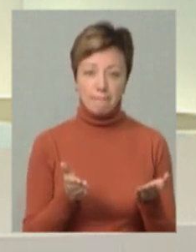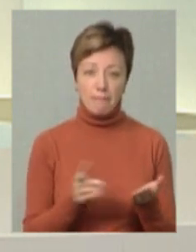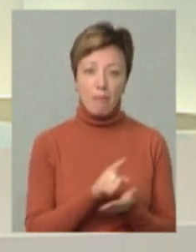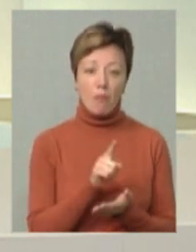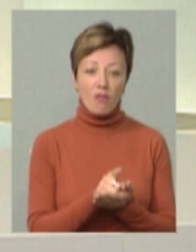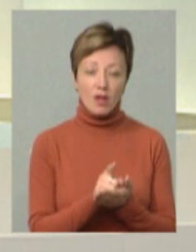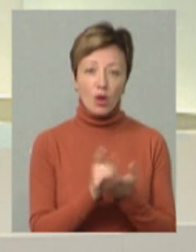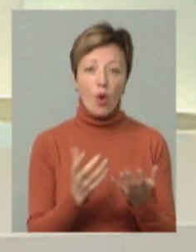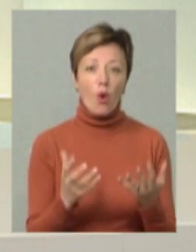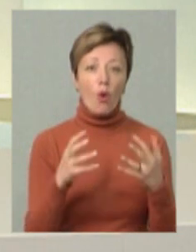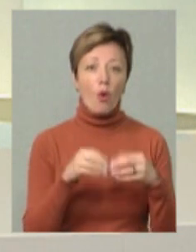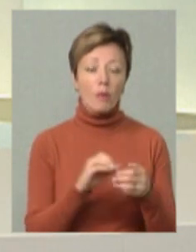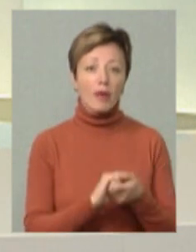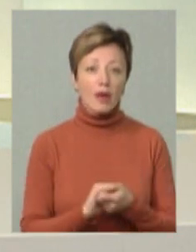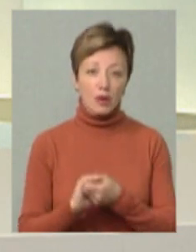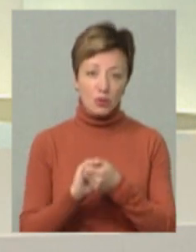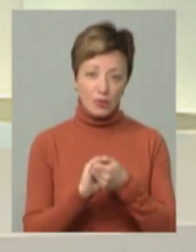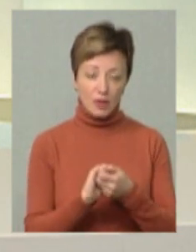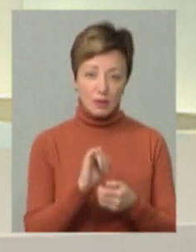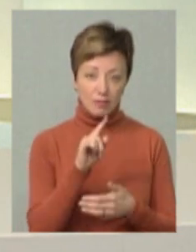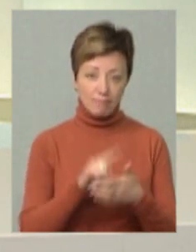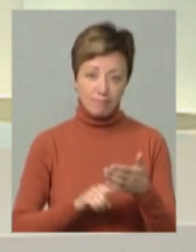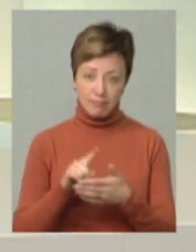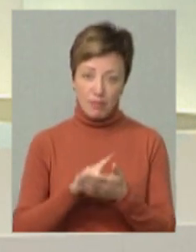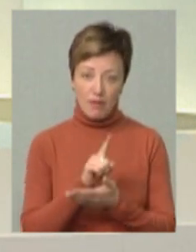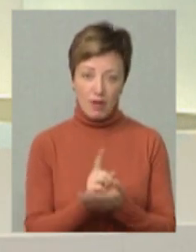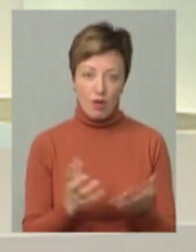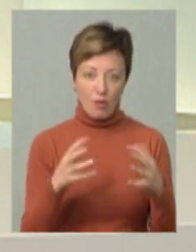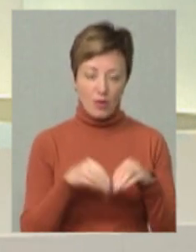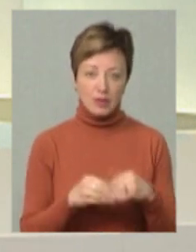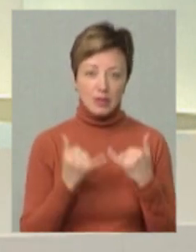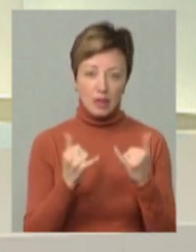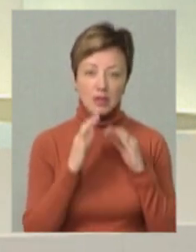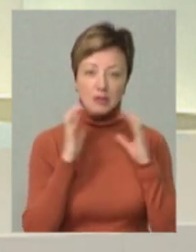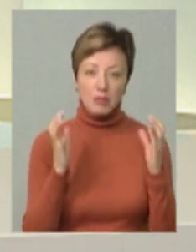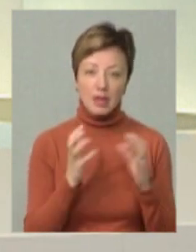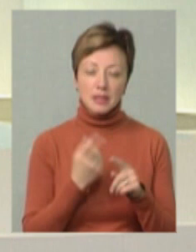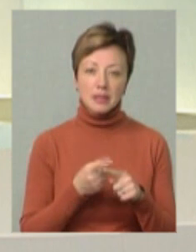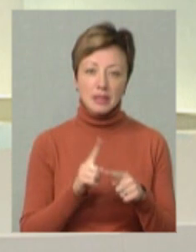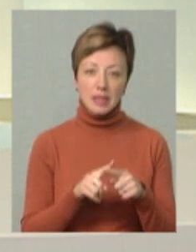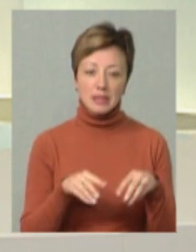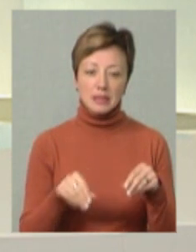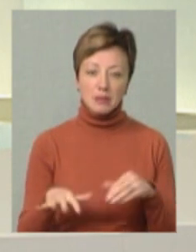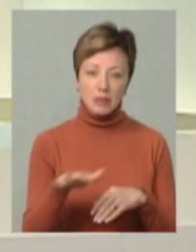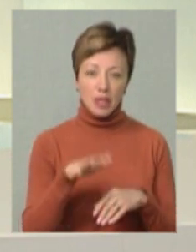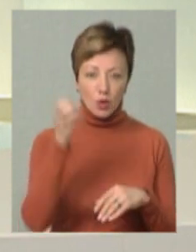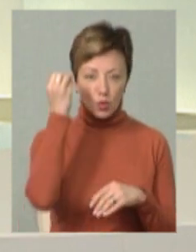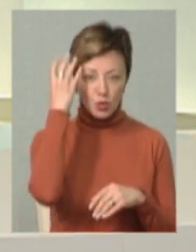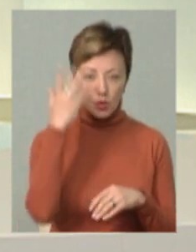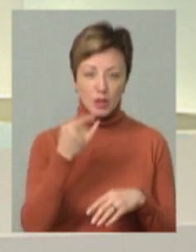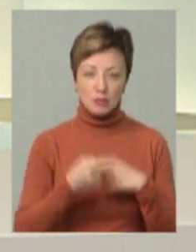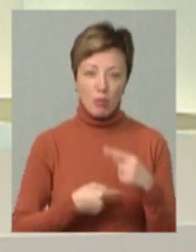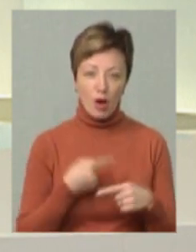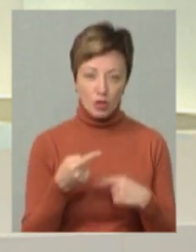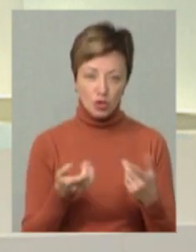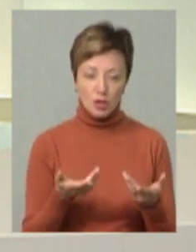повинно об'єднуватися, і парафіяни повинні об'єднуватися заради збереження цієї землі, цієї культури, цієї